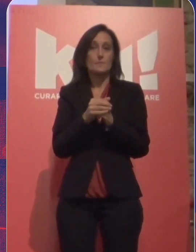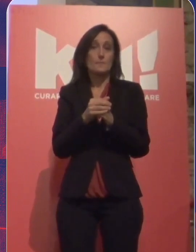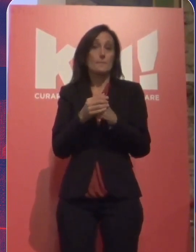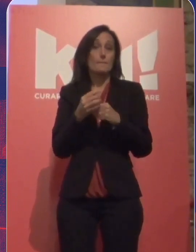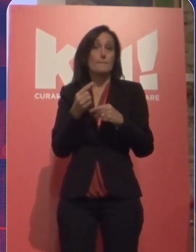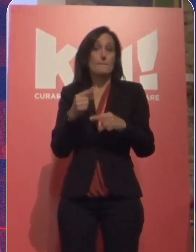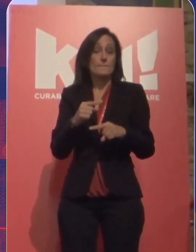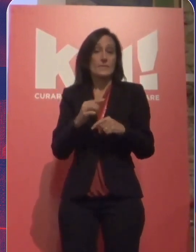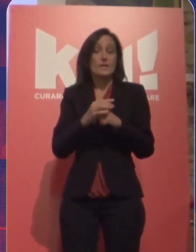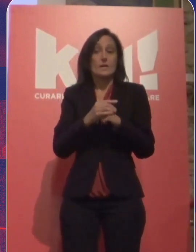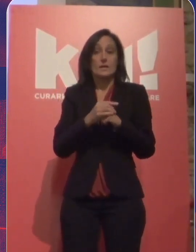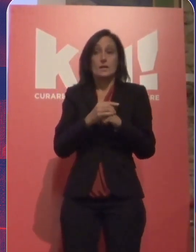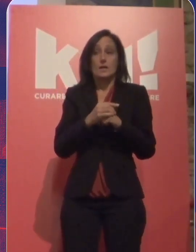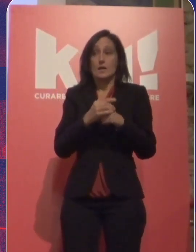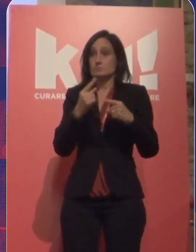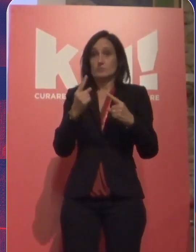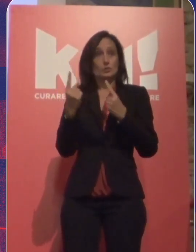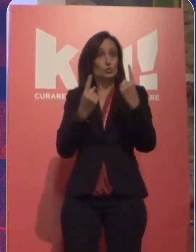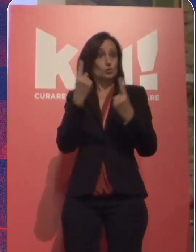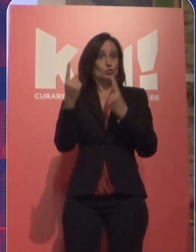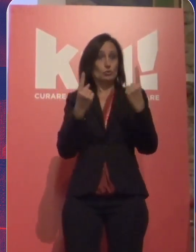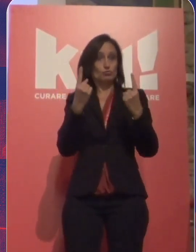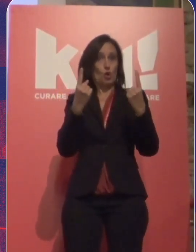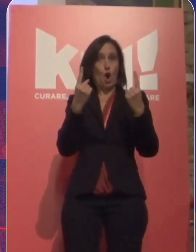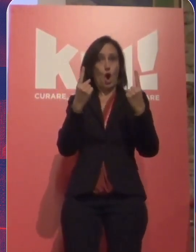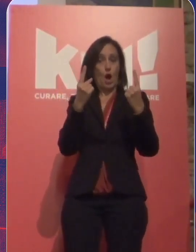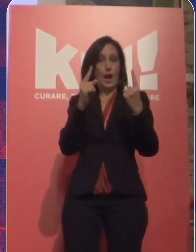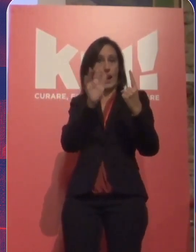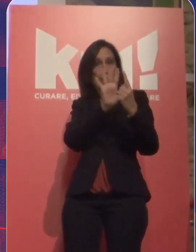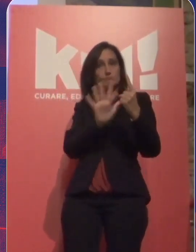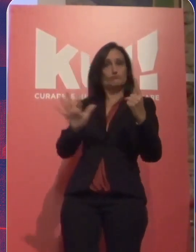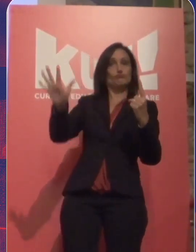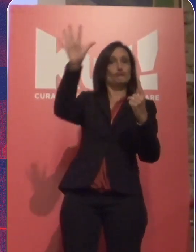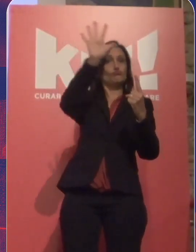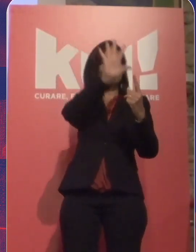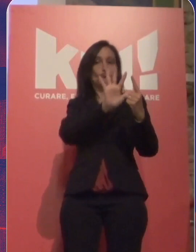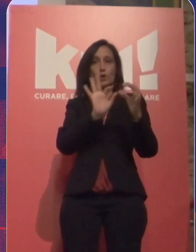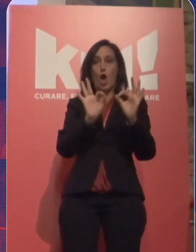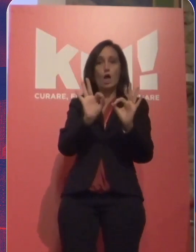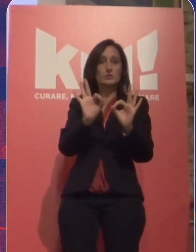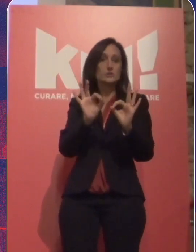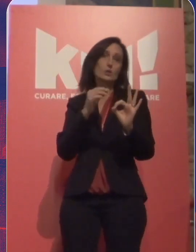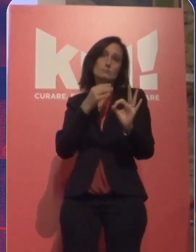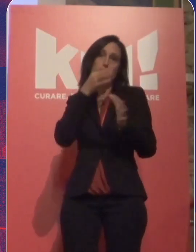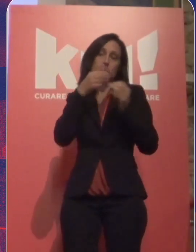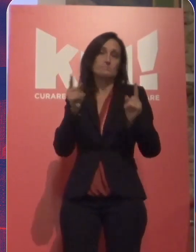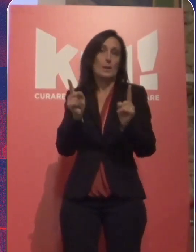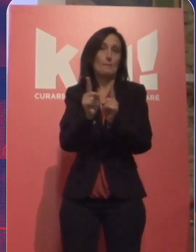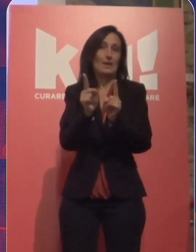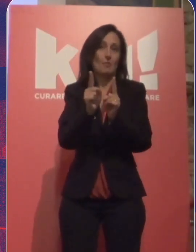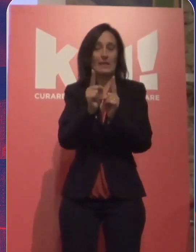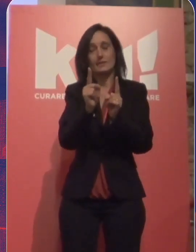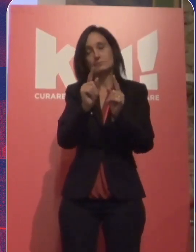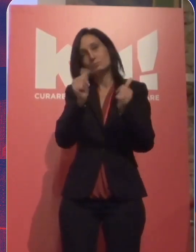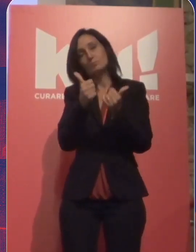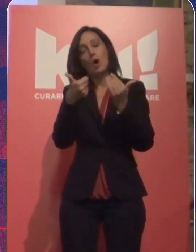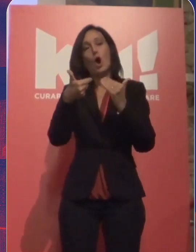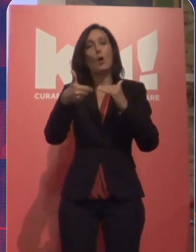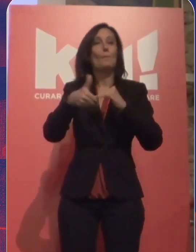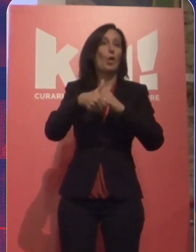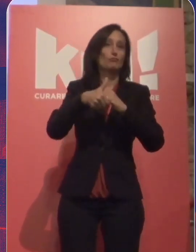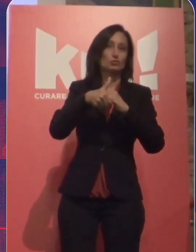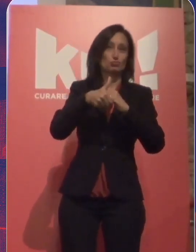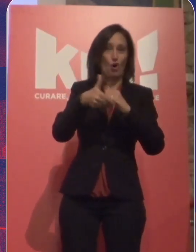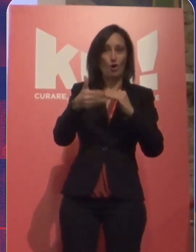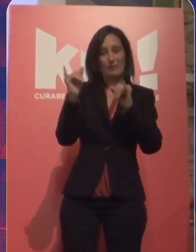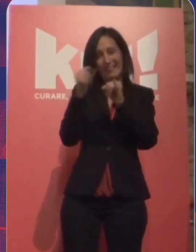questo lo sfondo che ho ricostruito molto rapidamente e quindi molto provvisoriamente entriamo nel